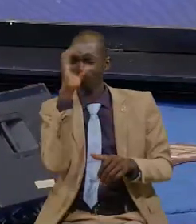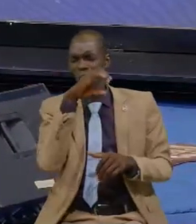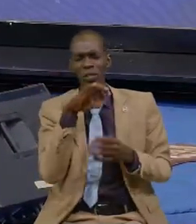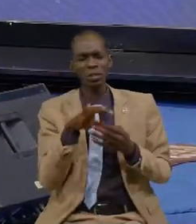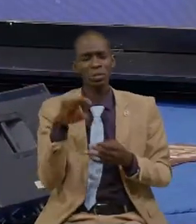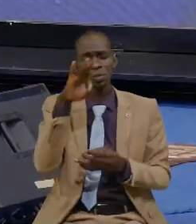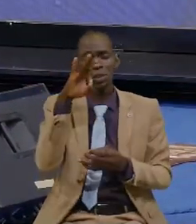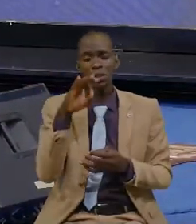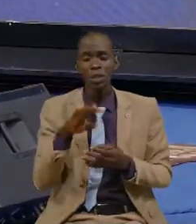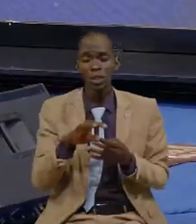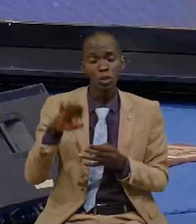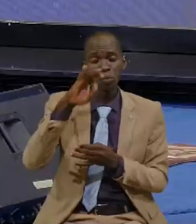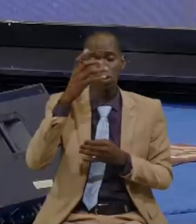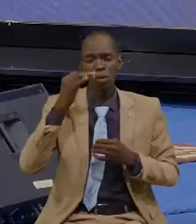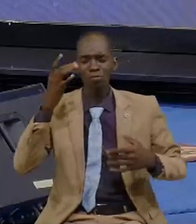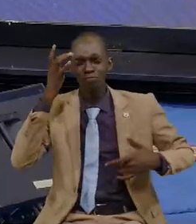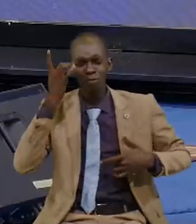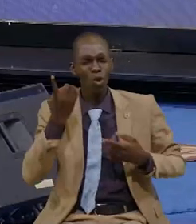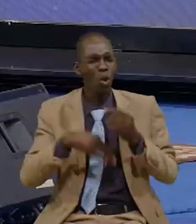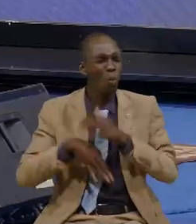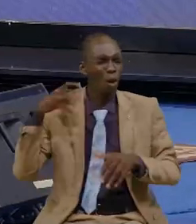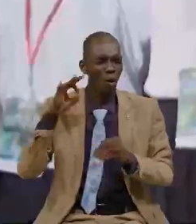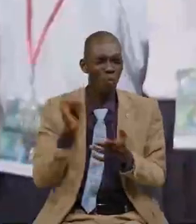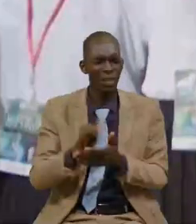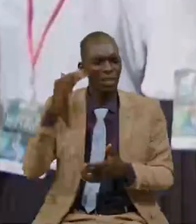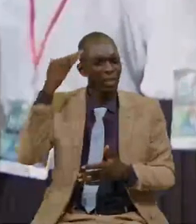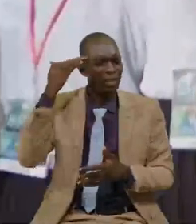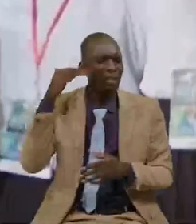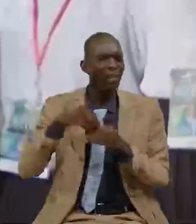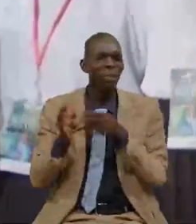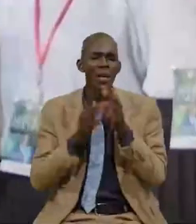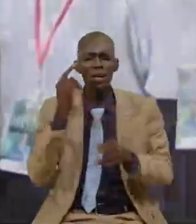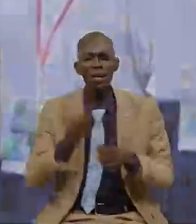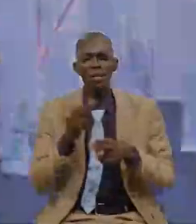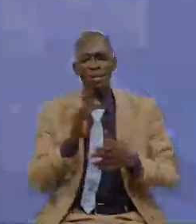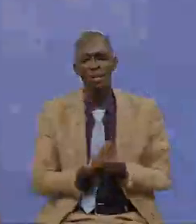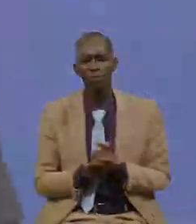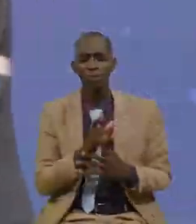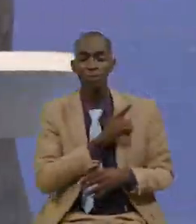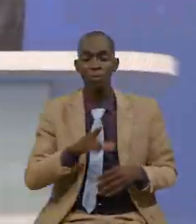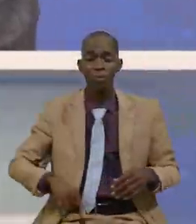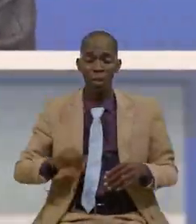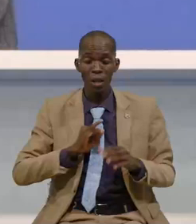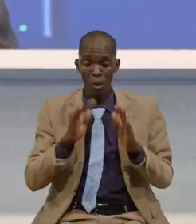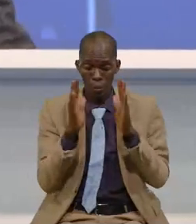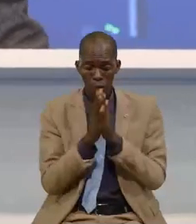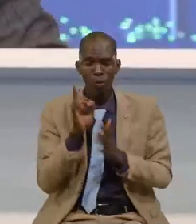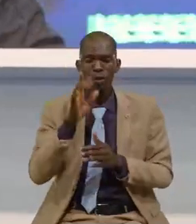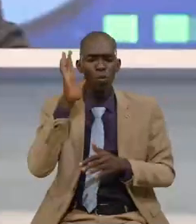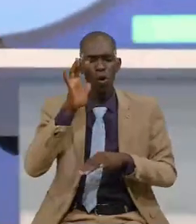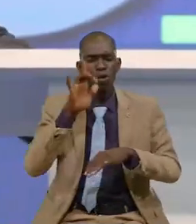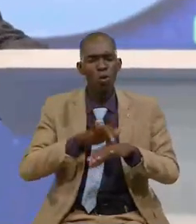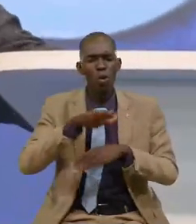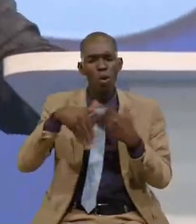prie que tout esprit étranger, l'esprit de folie, sort de cette tête au nom de